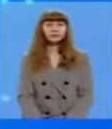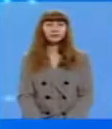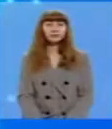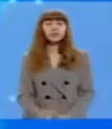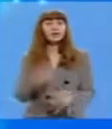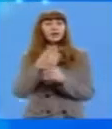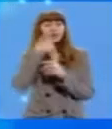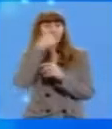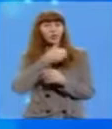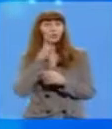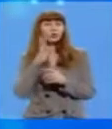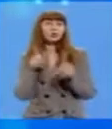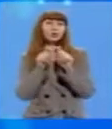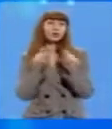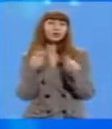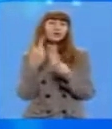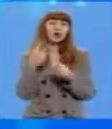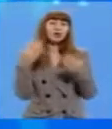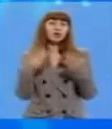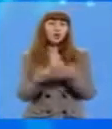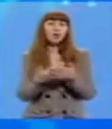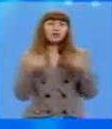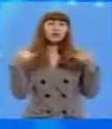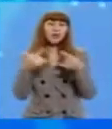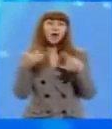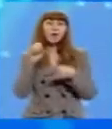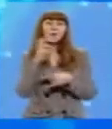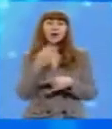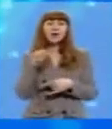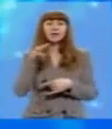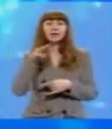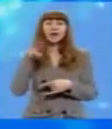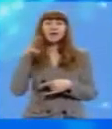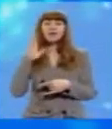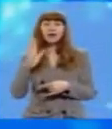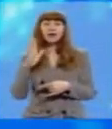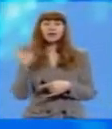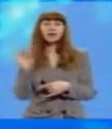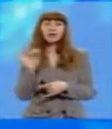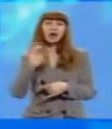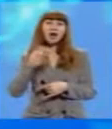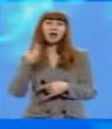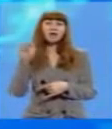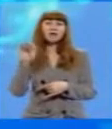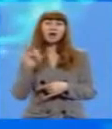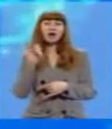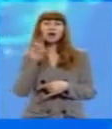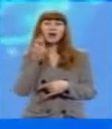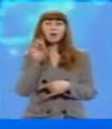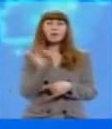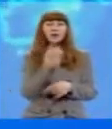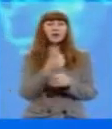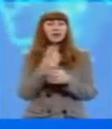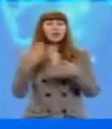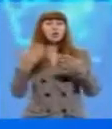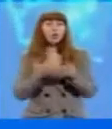Биыл Абай ТВ және Әл-Фараби деген екі жаңа телеарна ашылады. Бұл телеарналар мәдениеттің байлығы мен мұрасына арналған жаңа білім